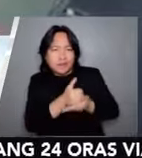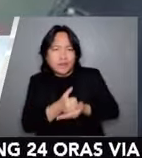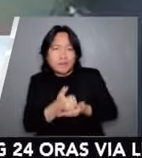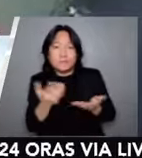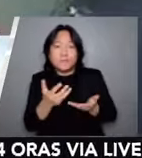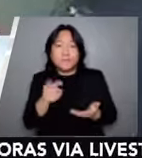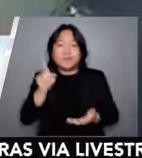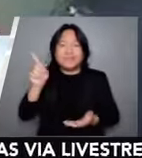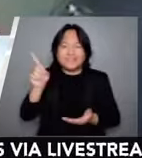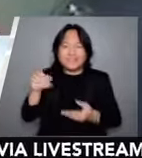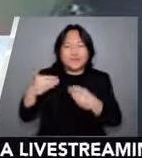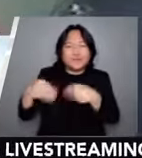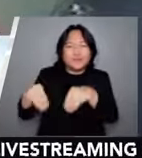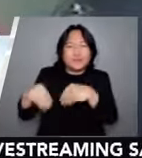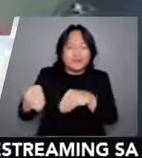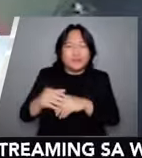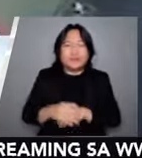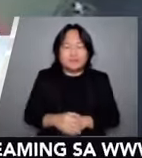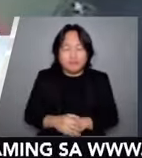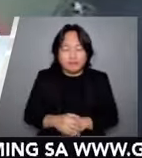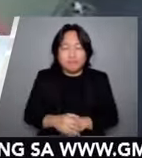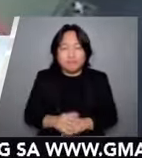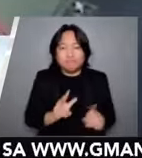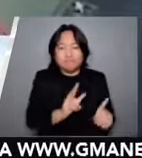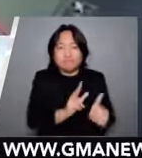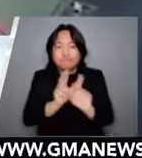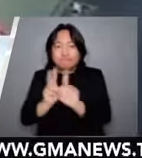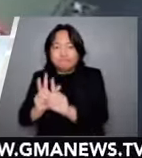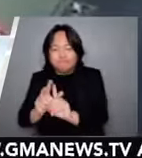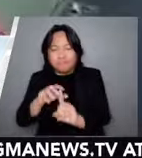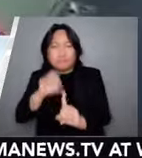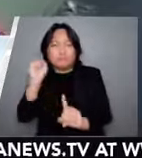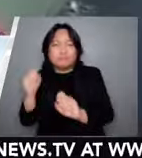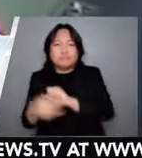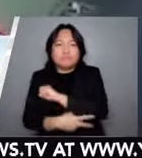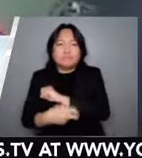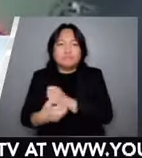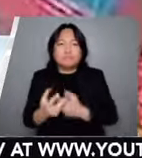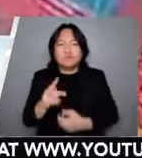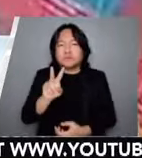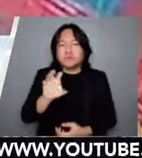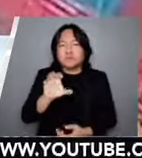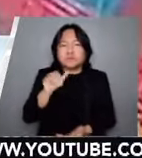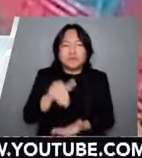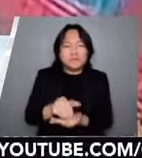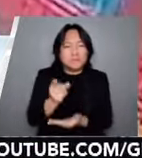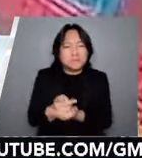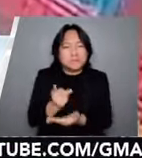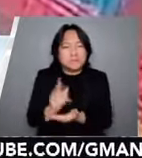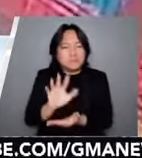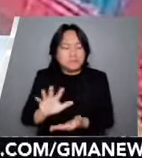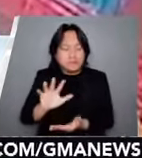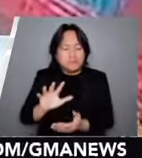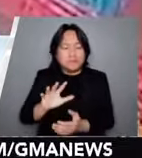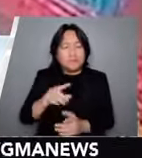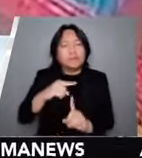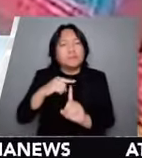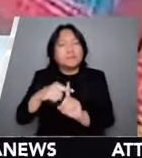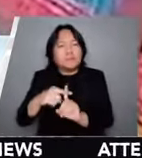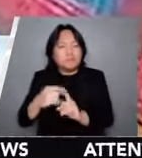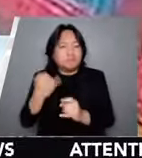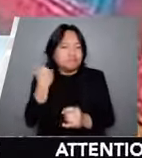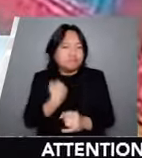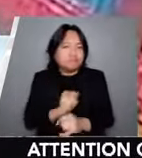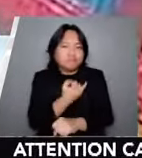doon na raw kinuha ng mga suspect ang mahigit 200,000 pesos na pera ng biktima at mga alahas. Ang sabi raw ng mga suspect sa biktima,